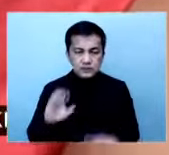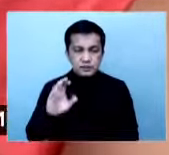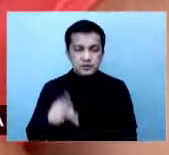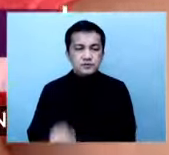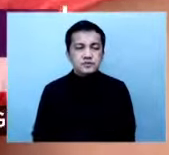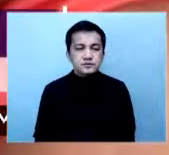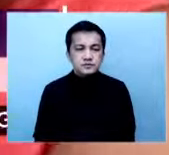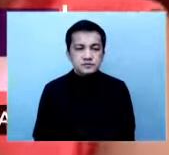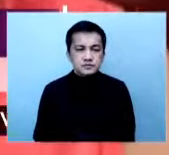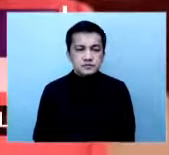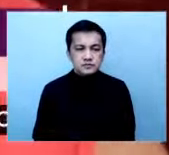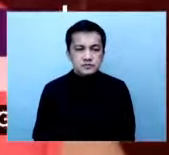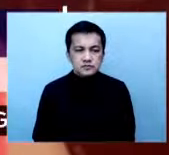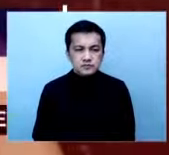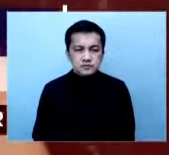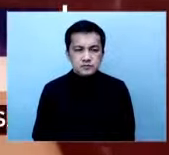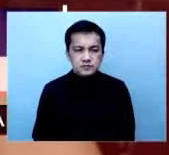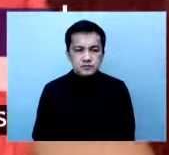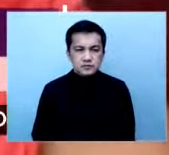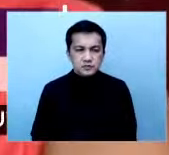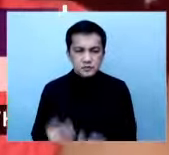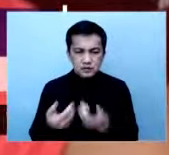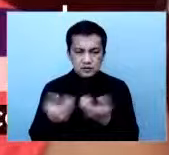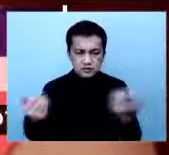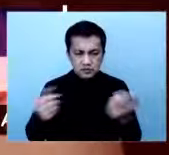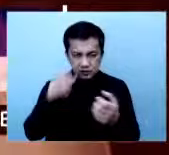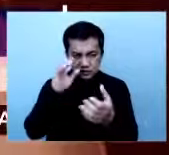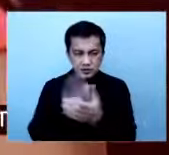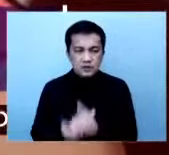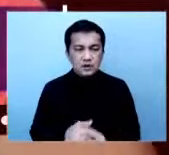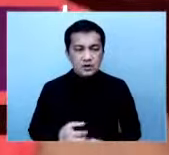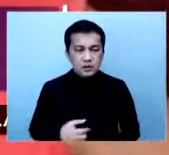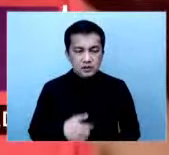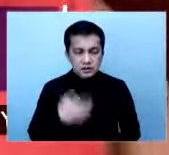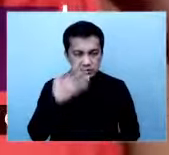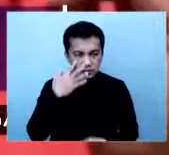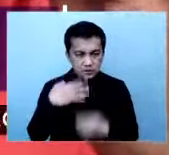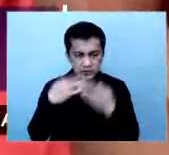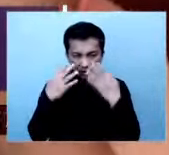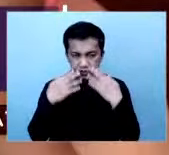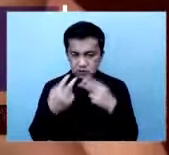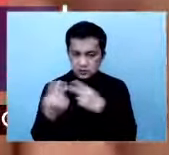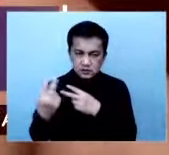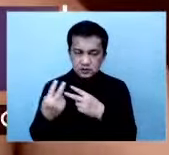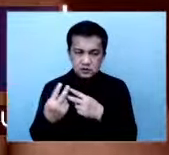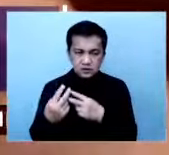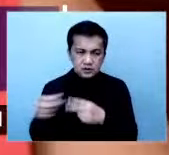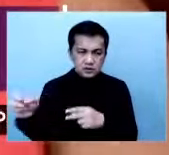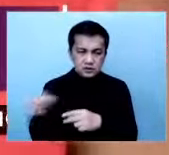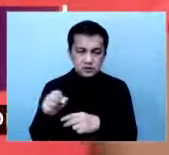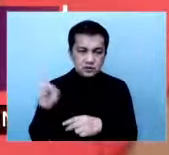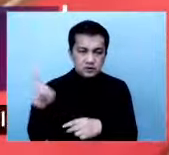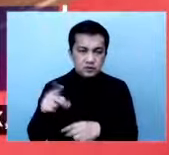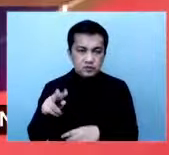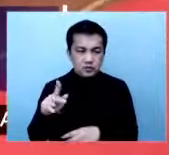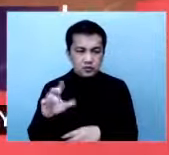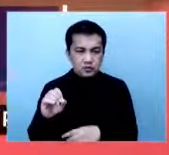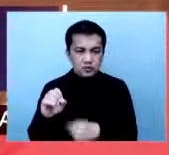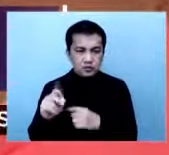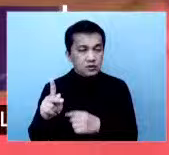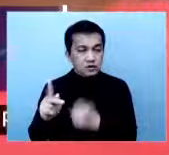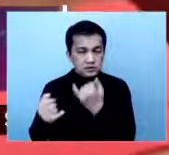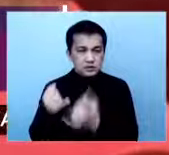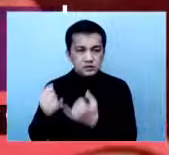cellphone kasi kami ng asama ko sir e kasi nanot bagat kinuha ako doon sa sa pinakadulo t's